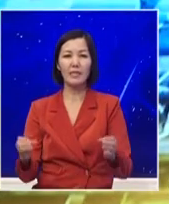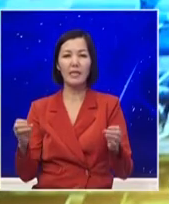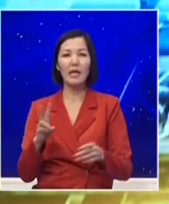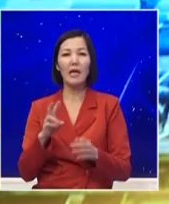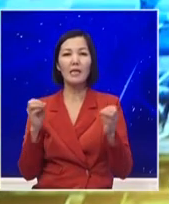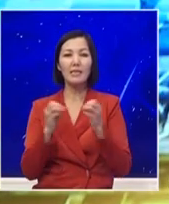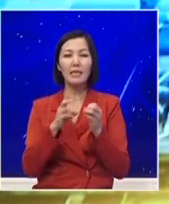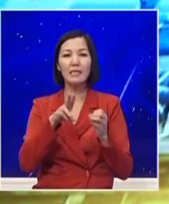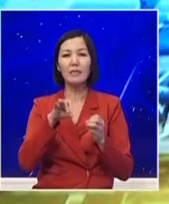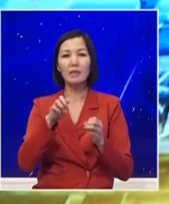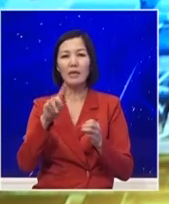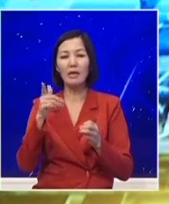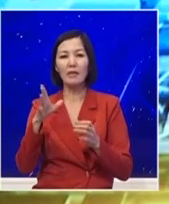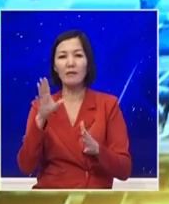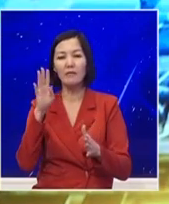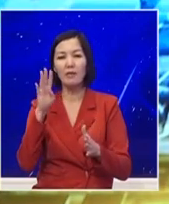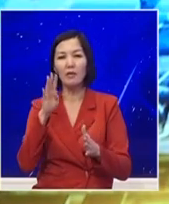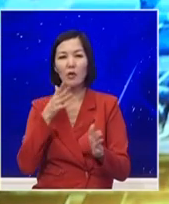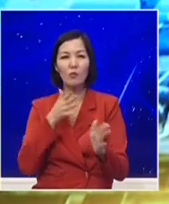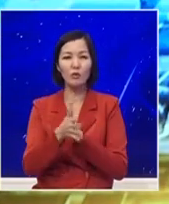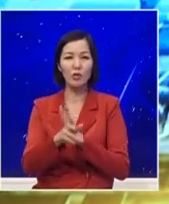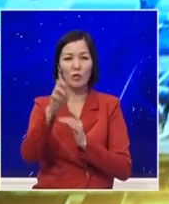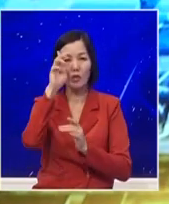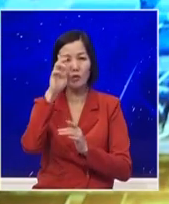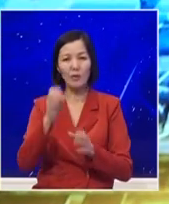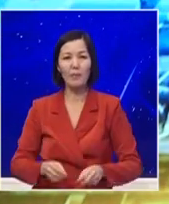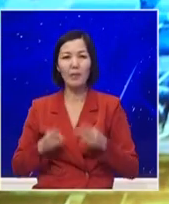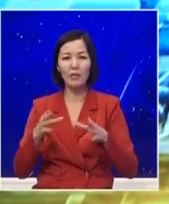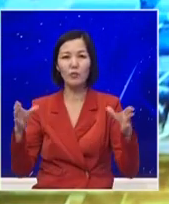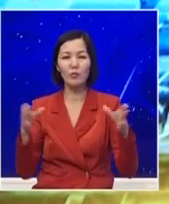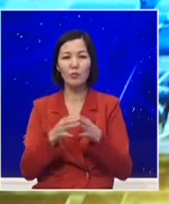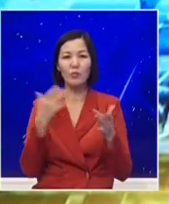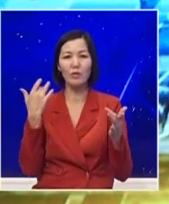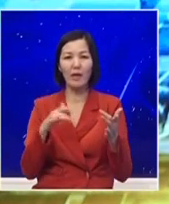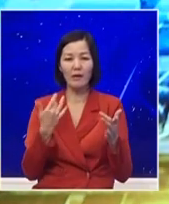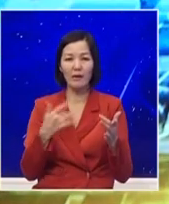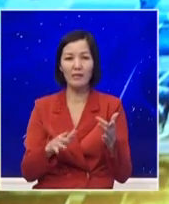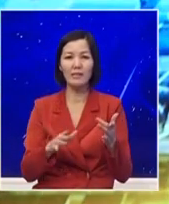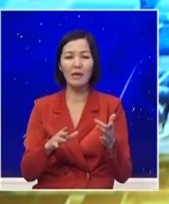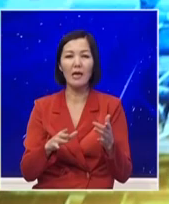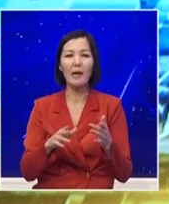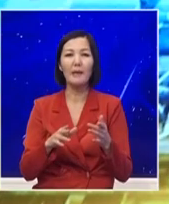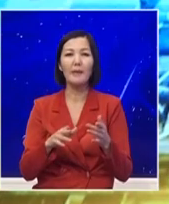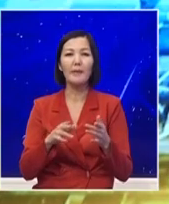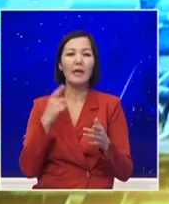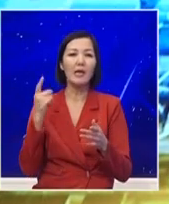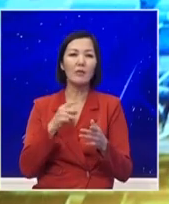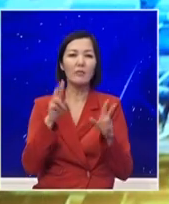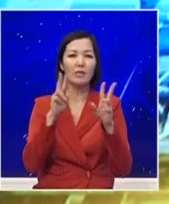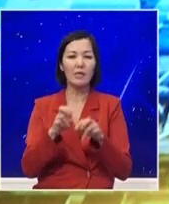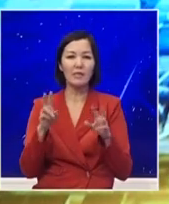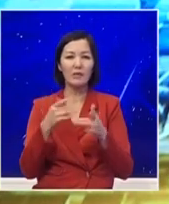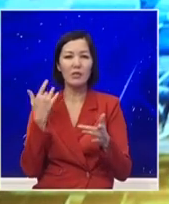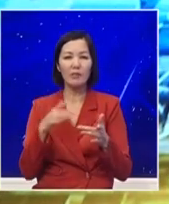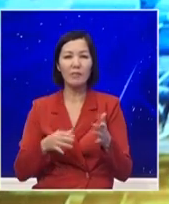На 10 миллиардов тенге нанесен ущерб государству преступной группой в Таразе. Сотрудниками Департамента экономических